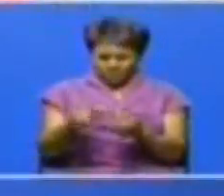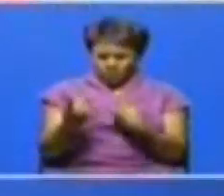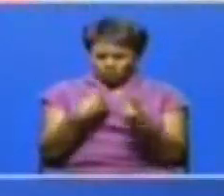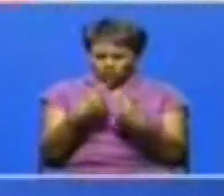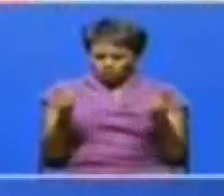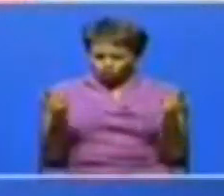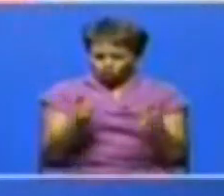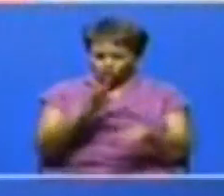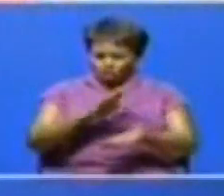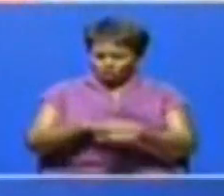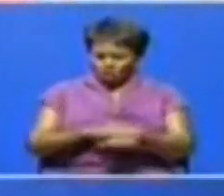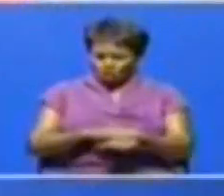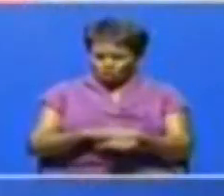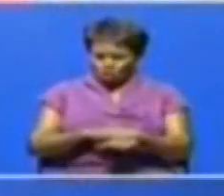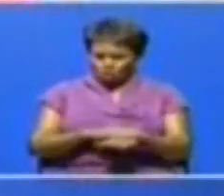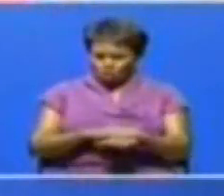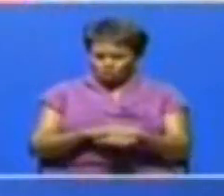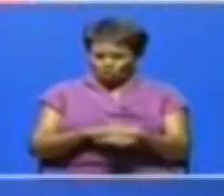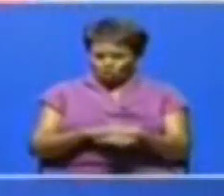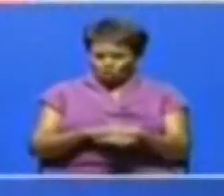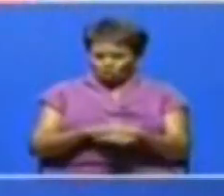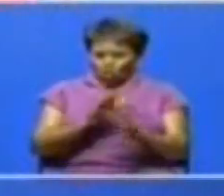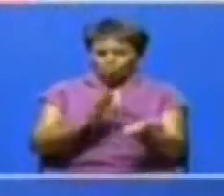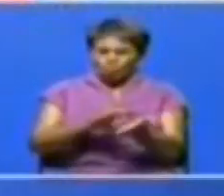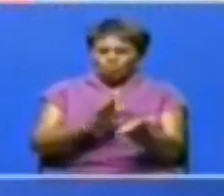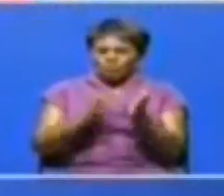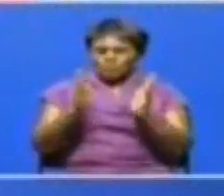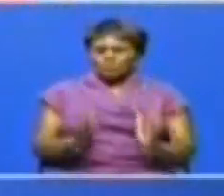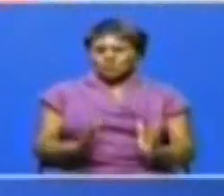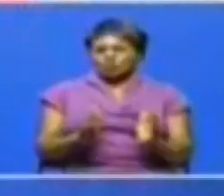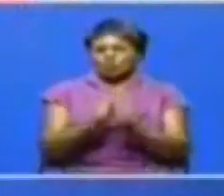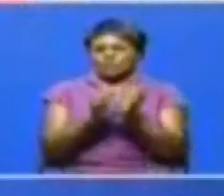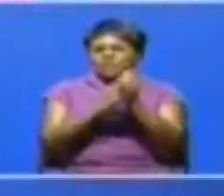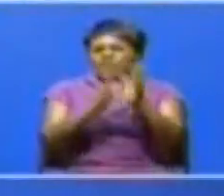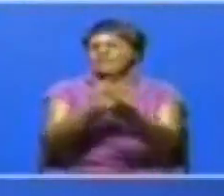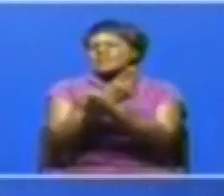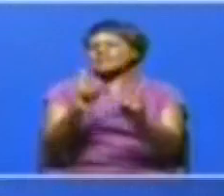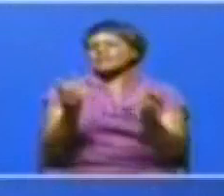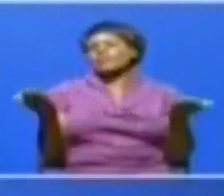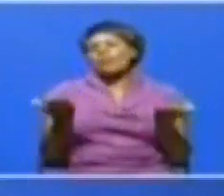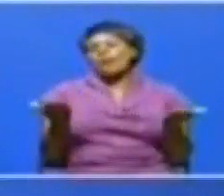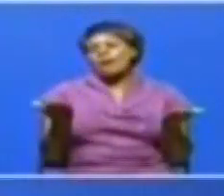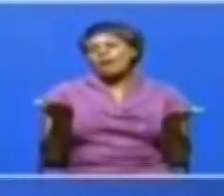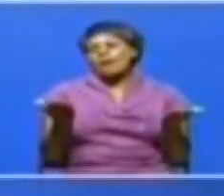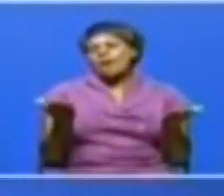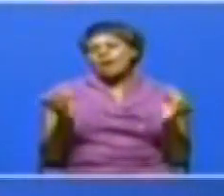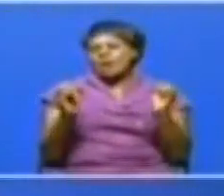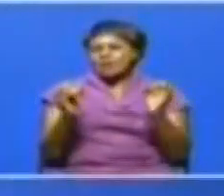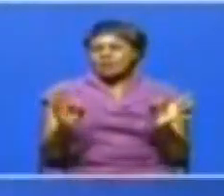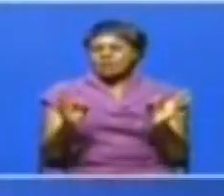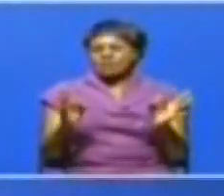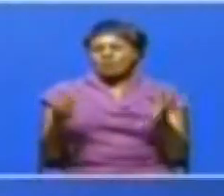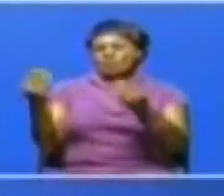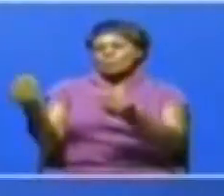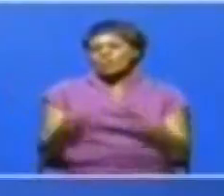kwa ufupi swala hili la kupendekezewa mtu fulani na kiongozi wa chama. Kuna demokrasia gani? Kwa sababu sasa iwapo mtakuja tu